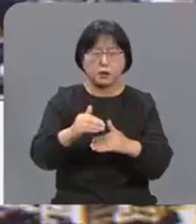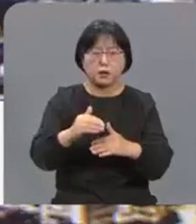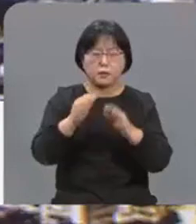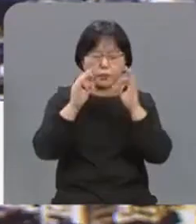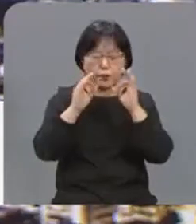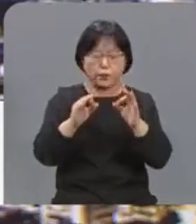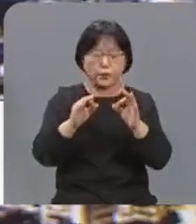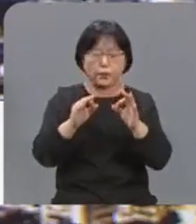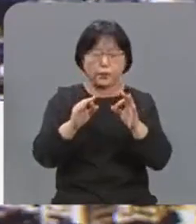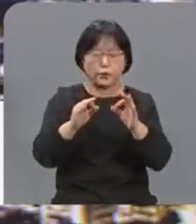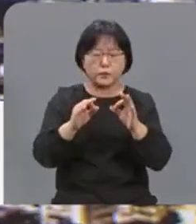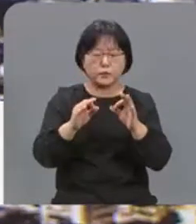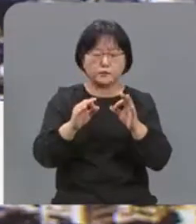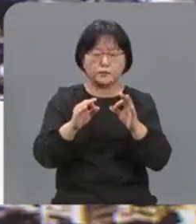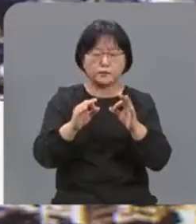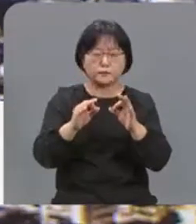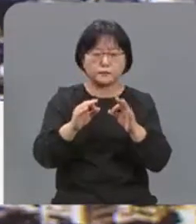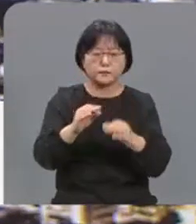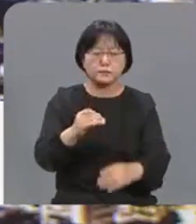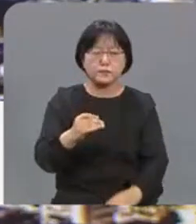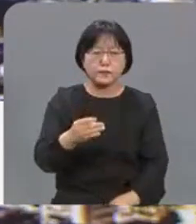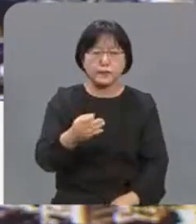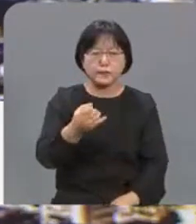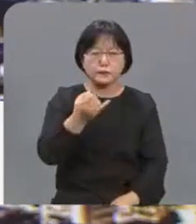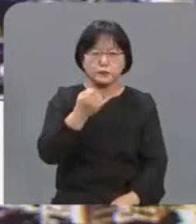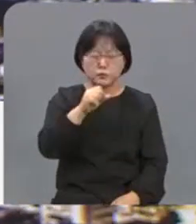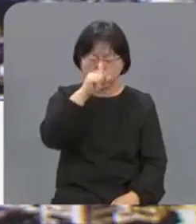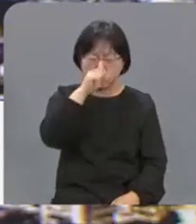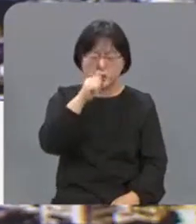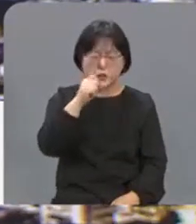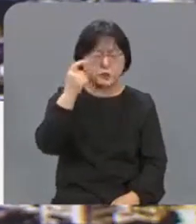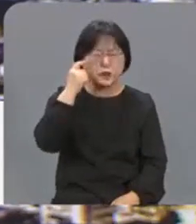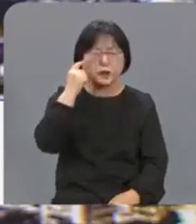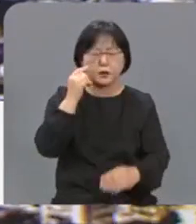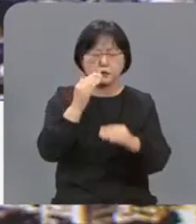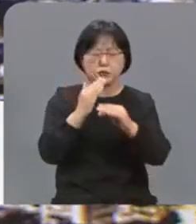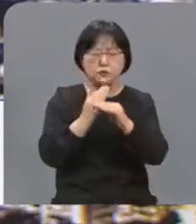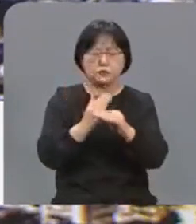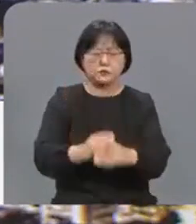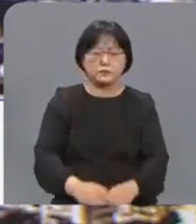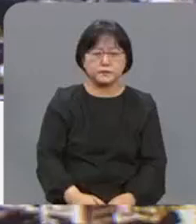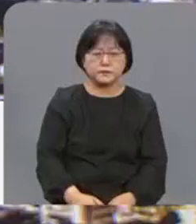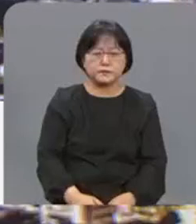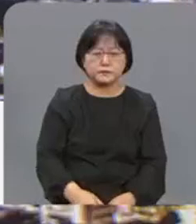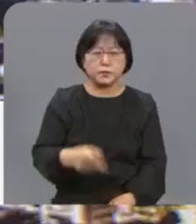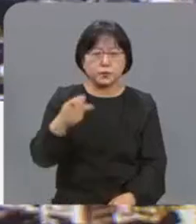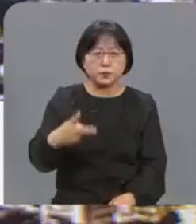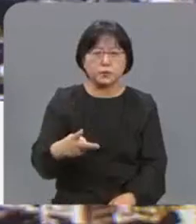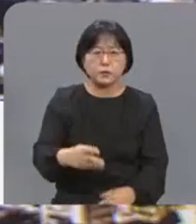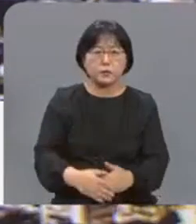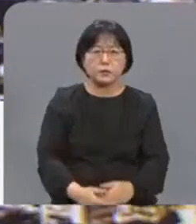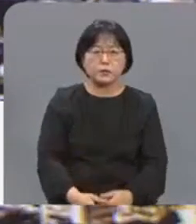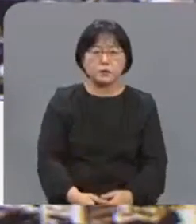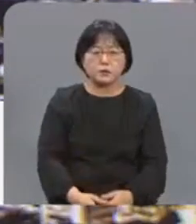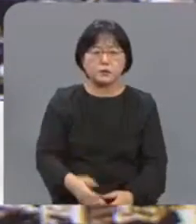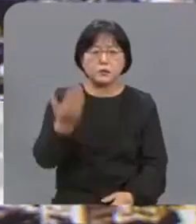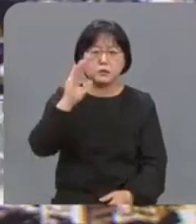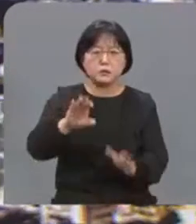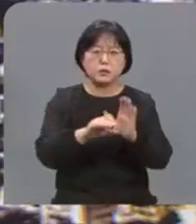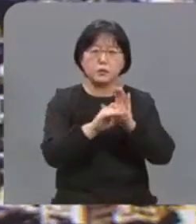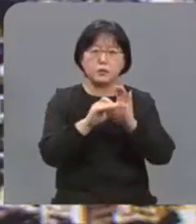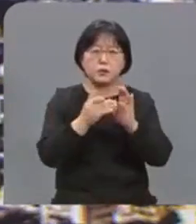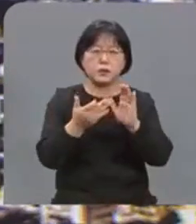언어로 안내사항들을 받아보면 어떨까 싶은 생각이 들어요. 그리고 또 요즘